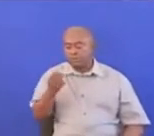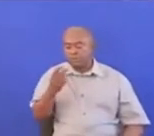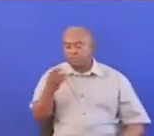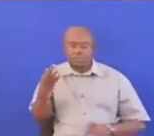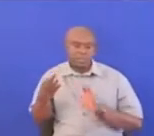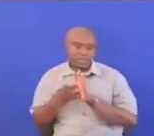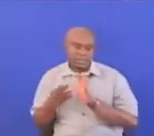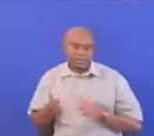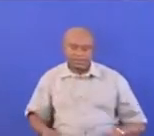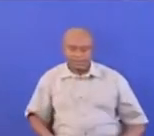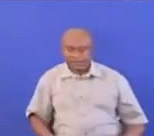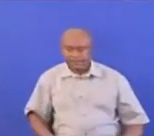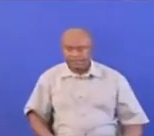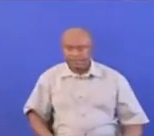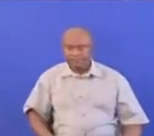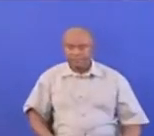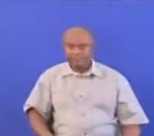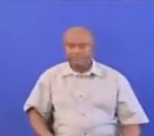Rais